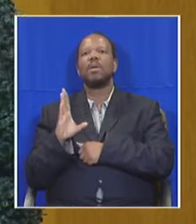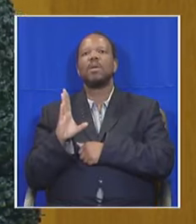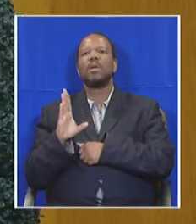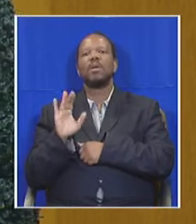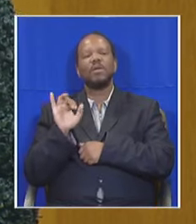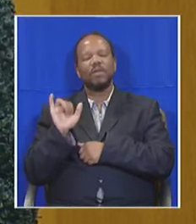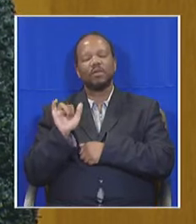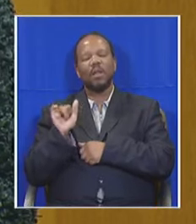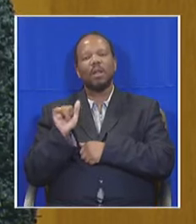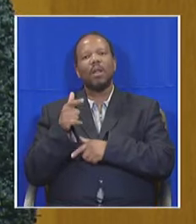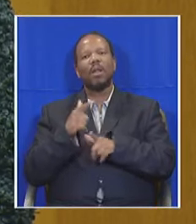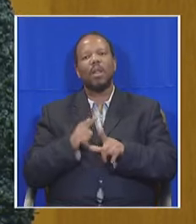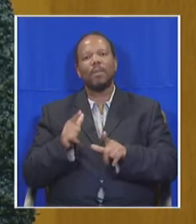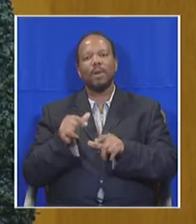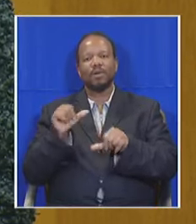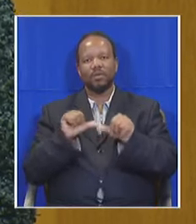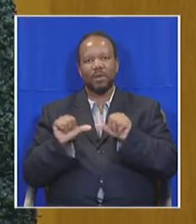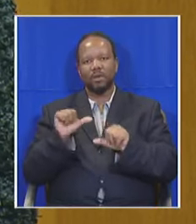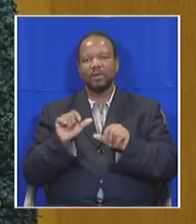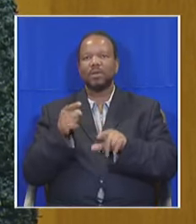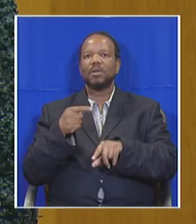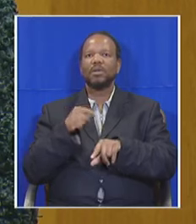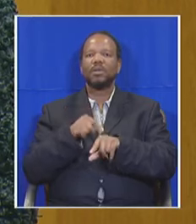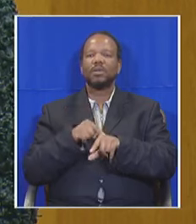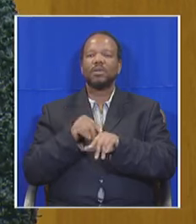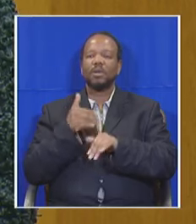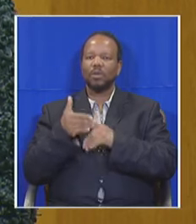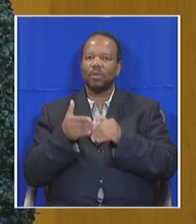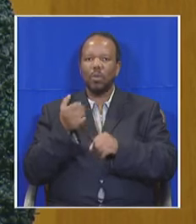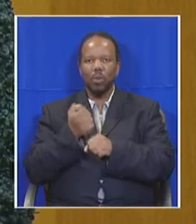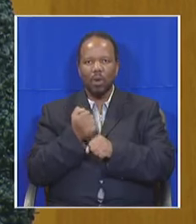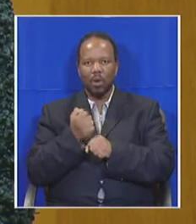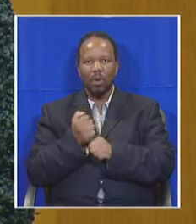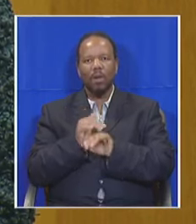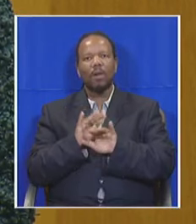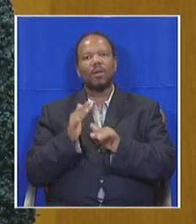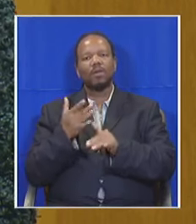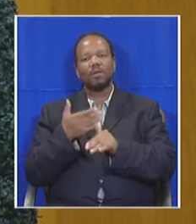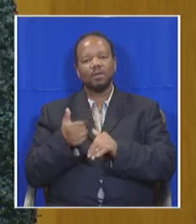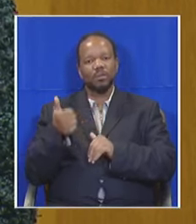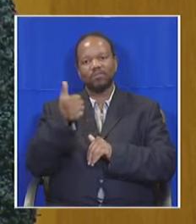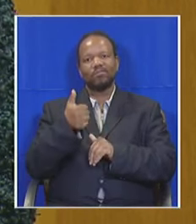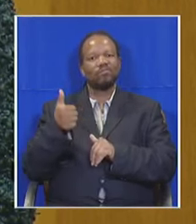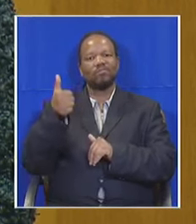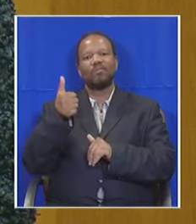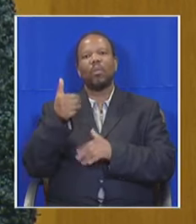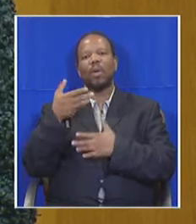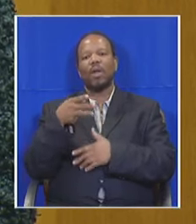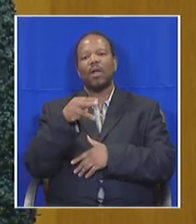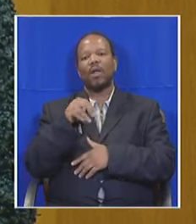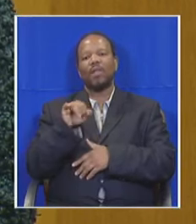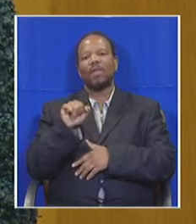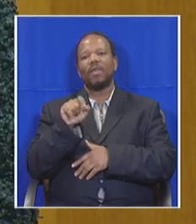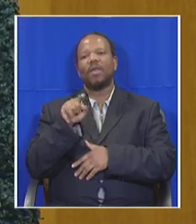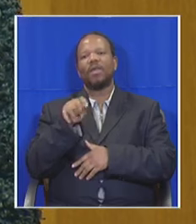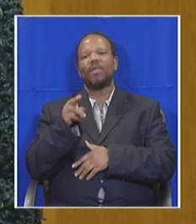dat hy tydens 'n lang loopbaan ook werk as bibliotekaris in Nederland, as verpleer in Skotland en as